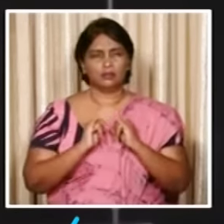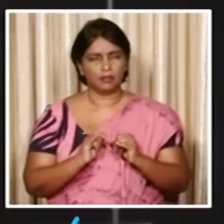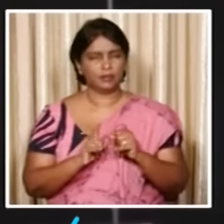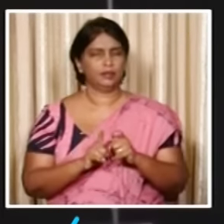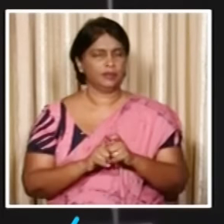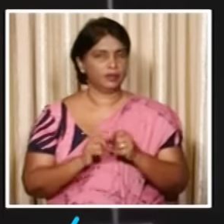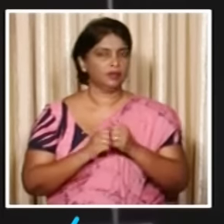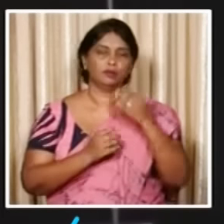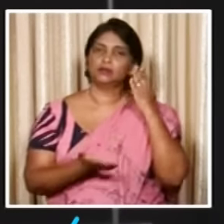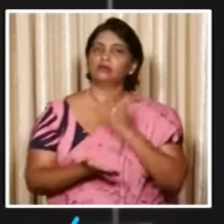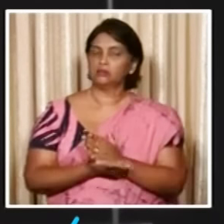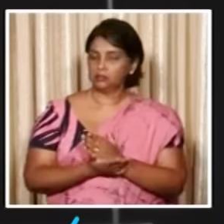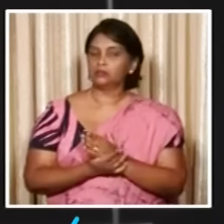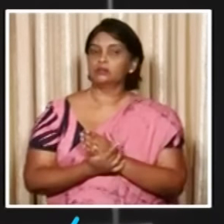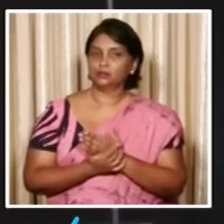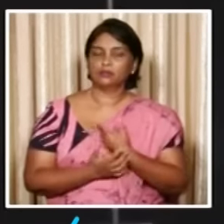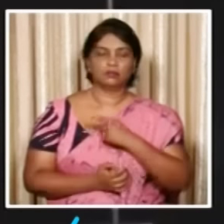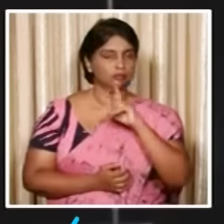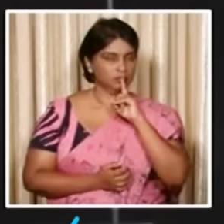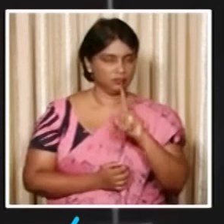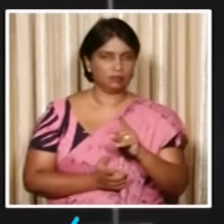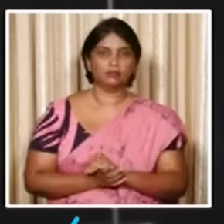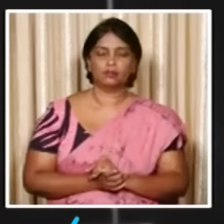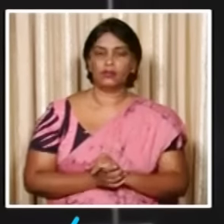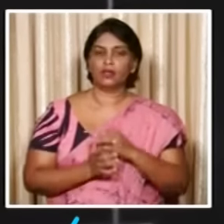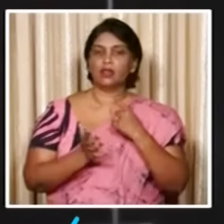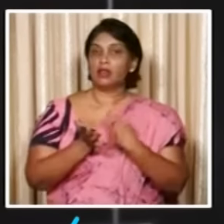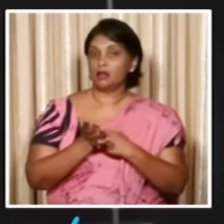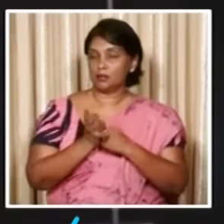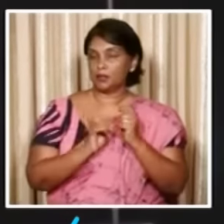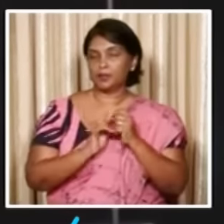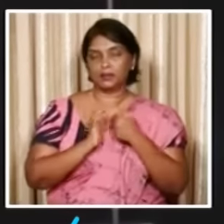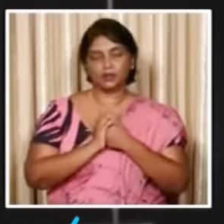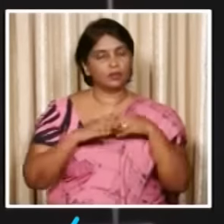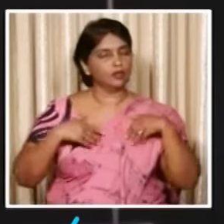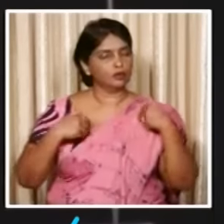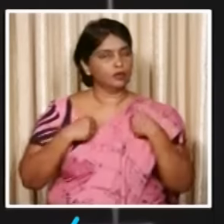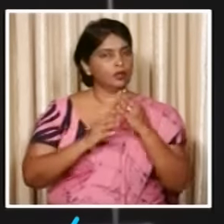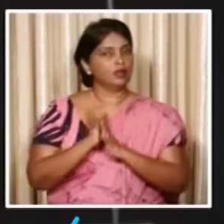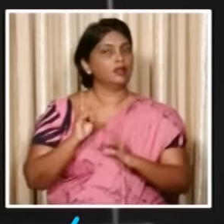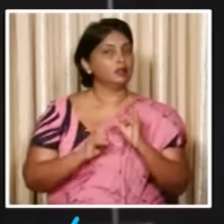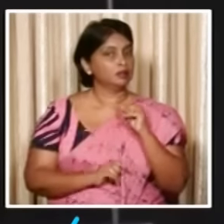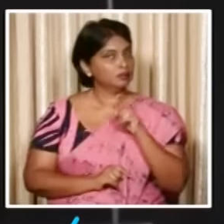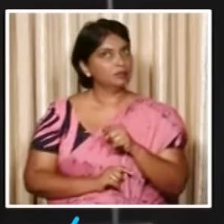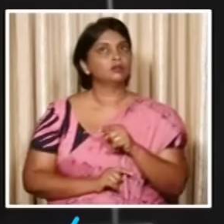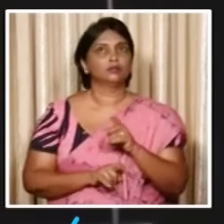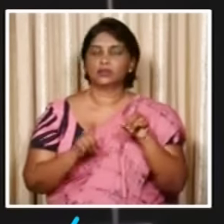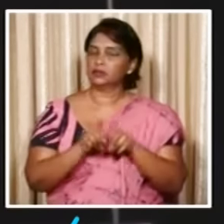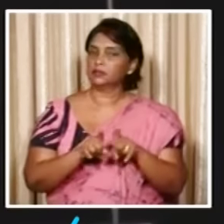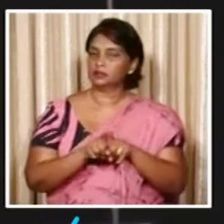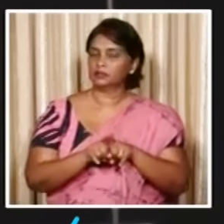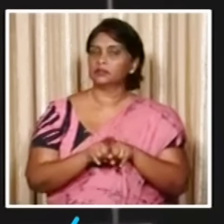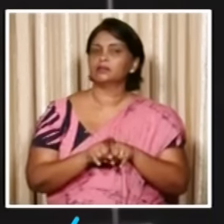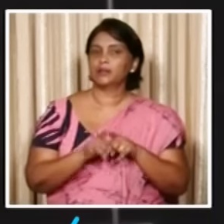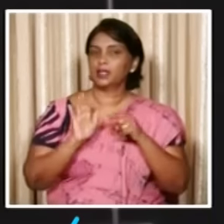சபையினூடாக ரமேஷ் பத்ரன கௌரவ சுகாதார அமைச்சர் அவர்களுக்கும், கிழக்கு மாகாண முதல கவர்னர் ஆளுநர் அவர்களுக்கும்,